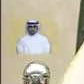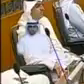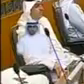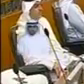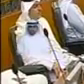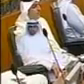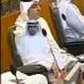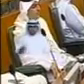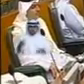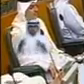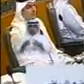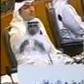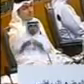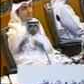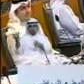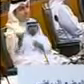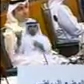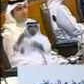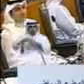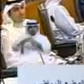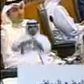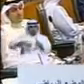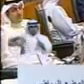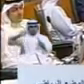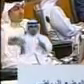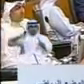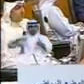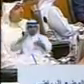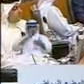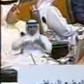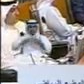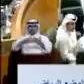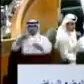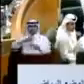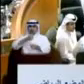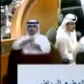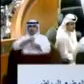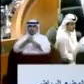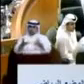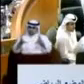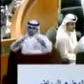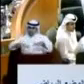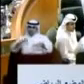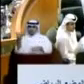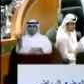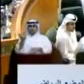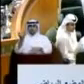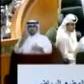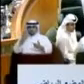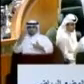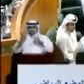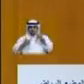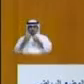جلسة برلمانية حافلة بجدول أعمال ثري يحوي عدة موضوعات مدرجة على جدول الأعمال،